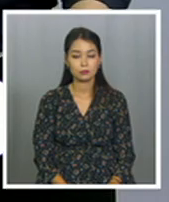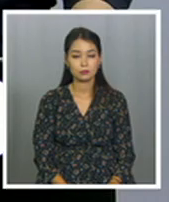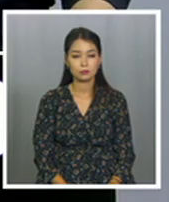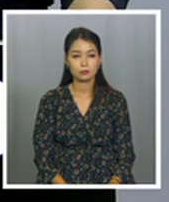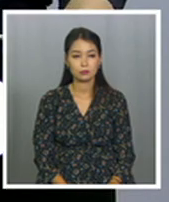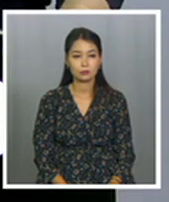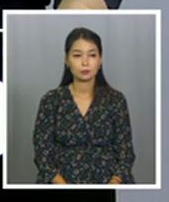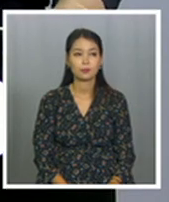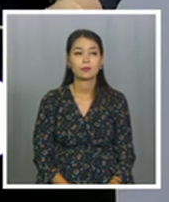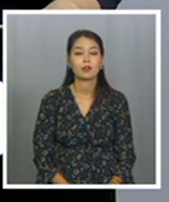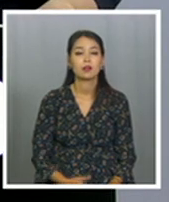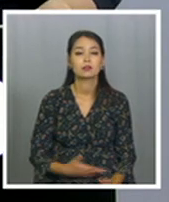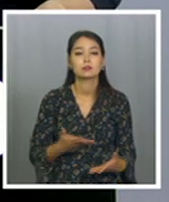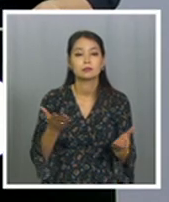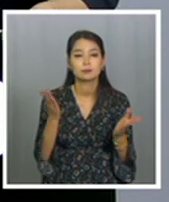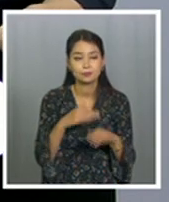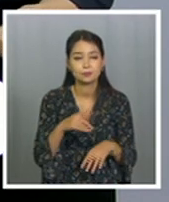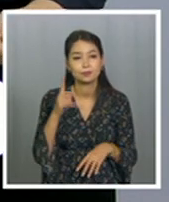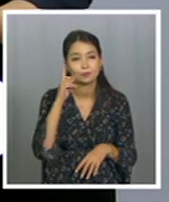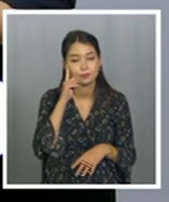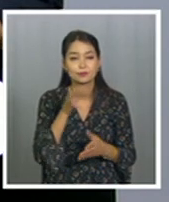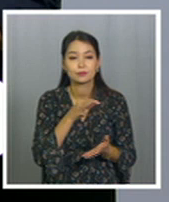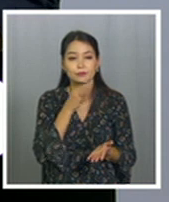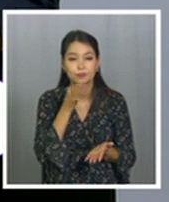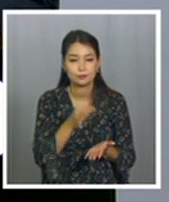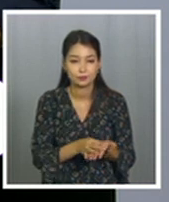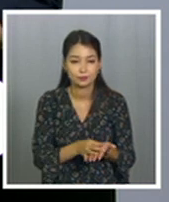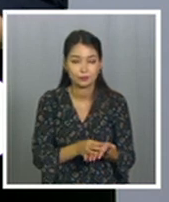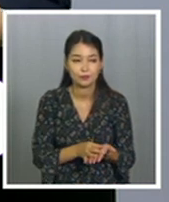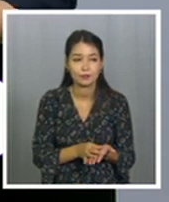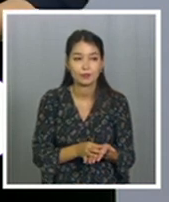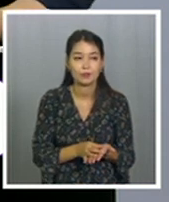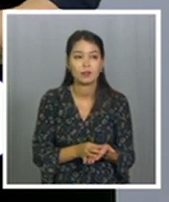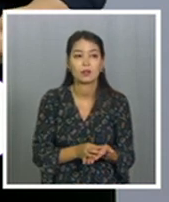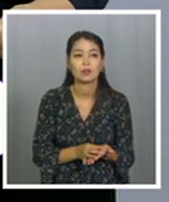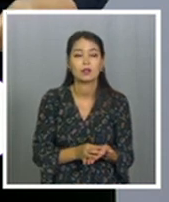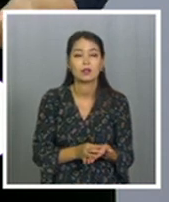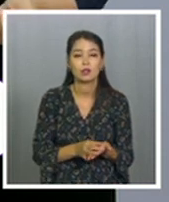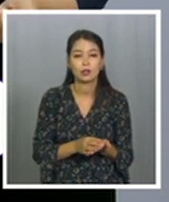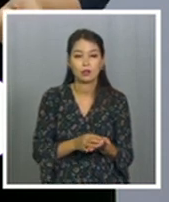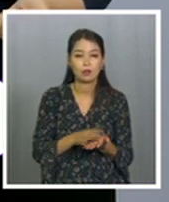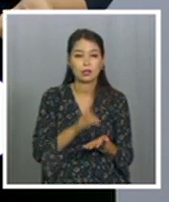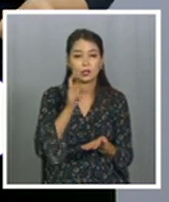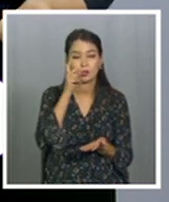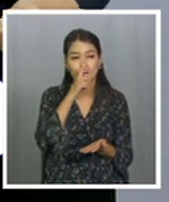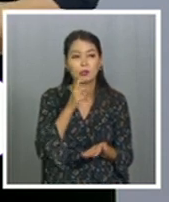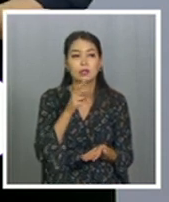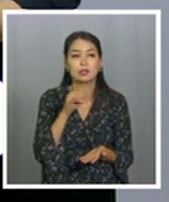Олай болса, ойланып, жауап берейік. Жауабы күкірт диоксиді,